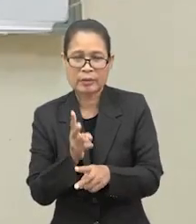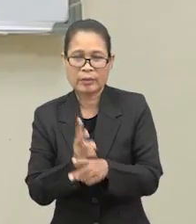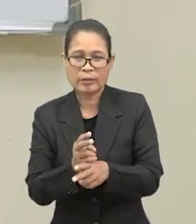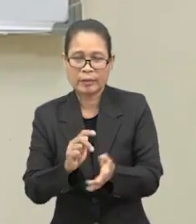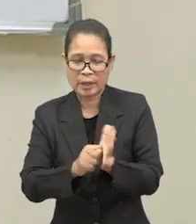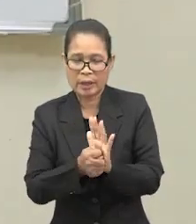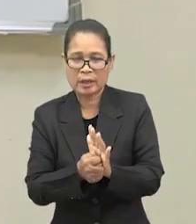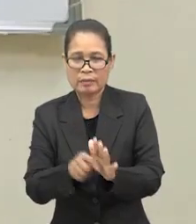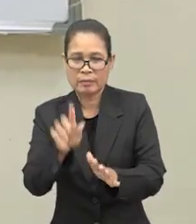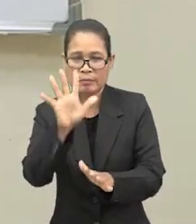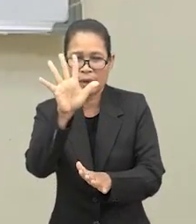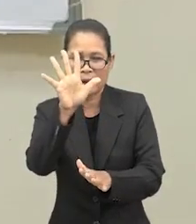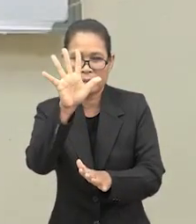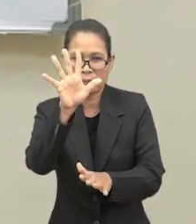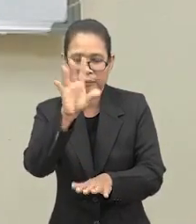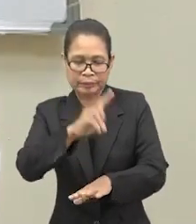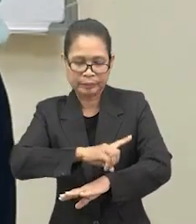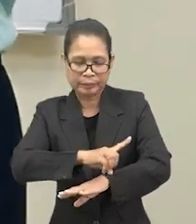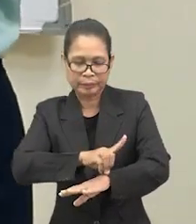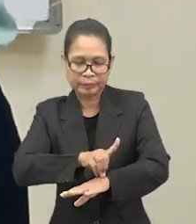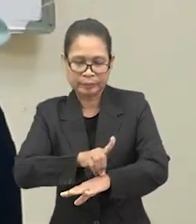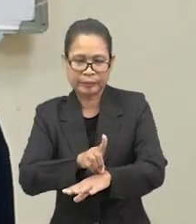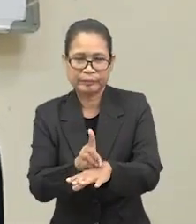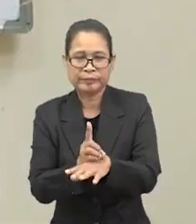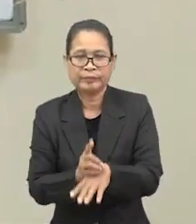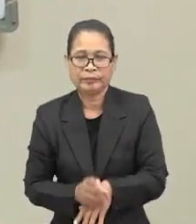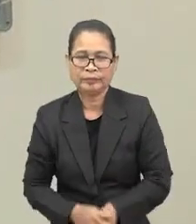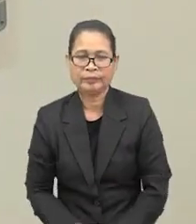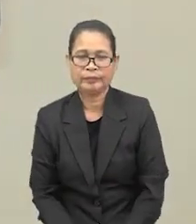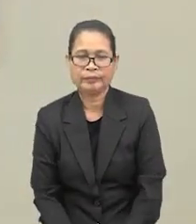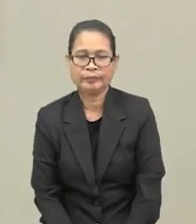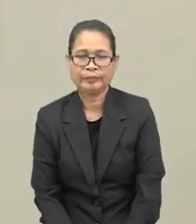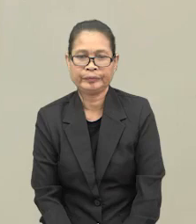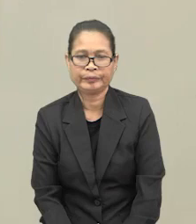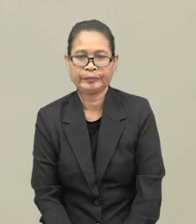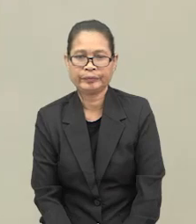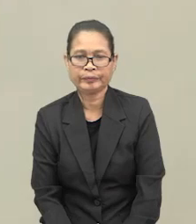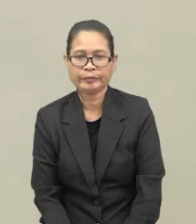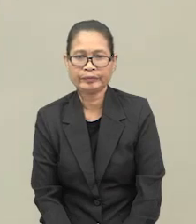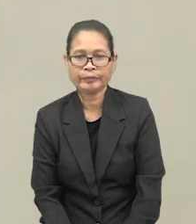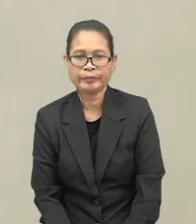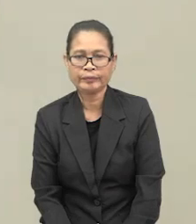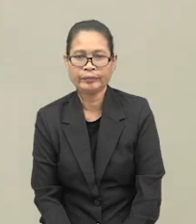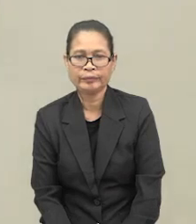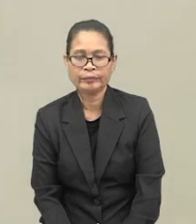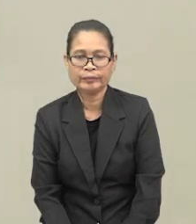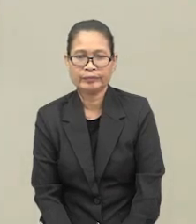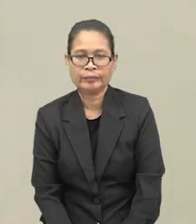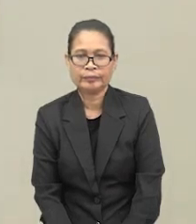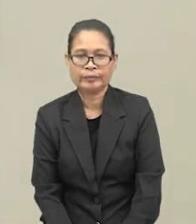pe pram thì tì chà riêng con bằng cả từ mới